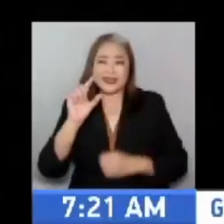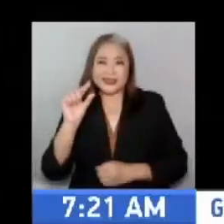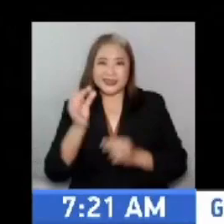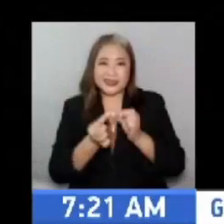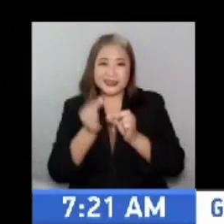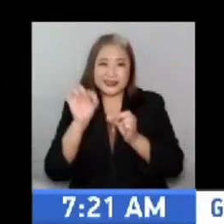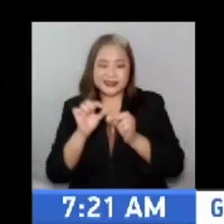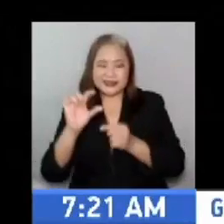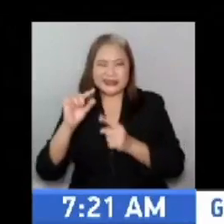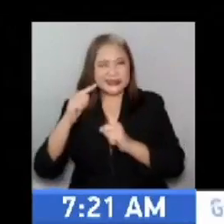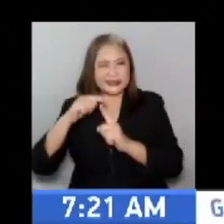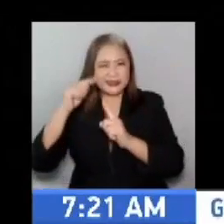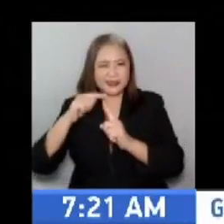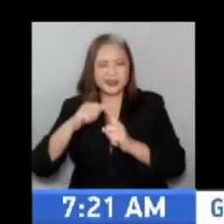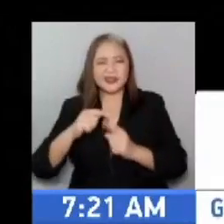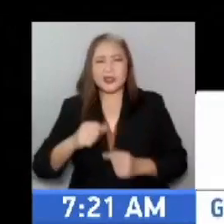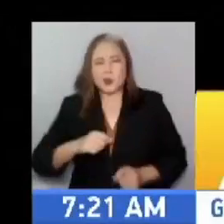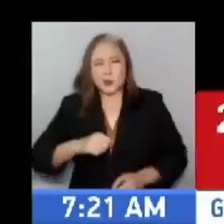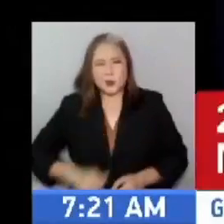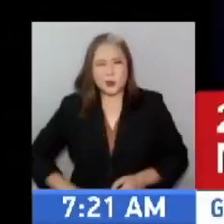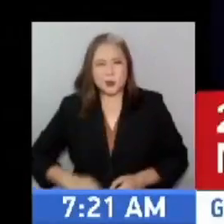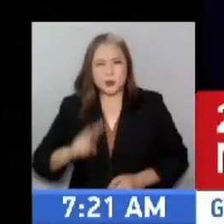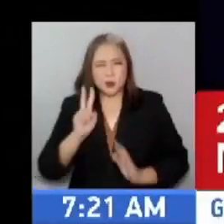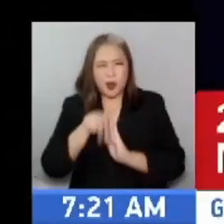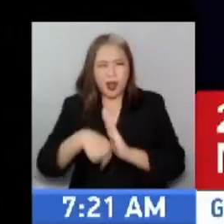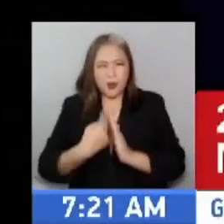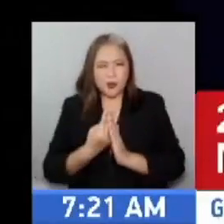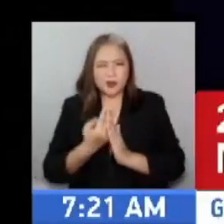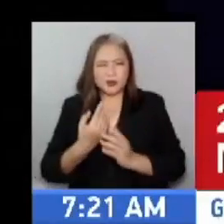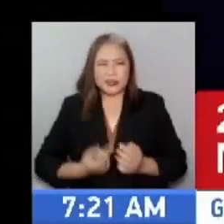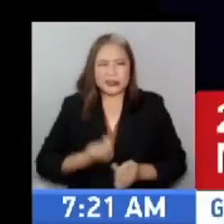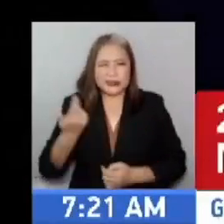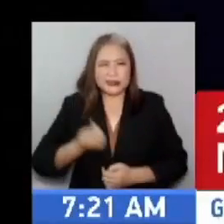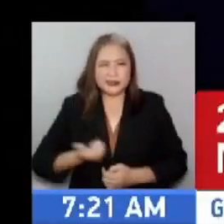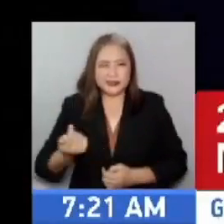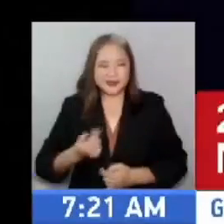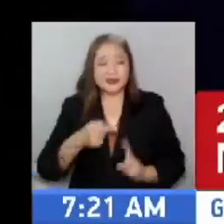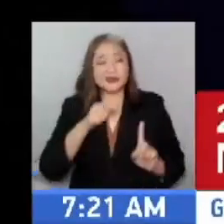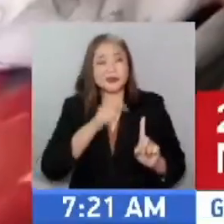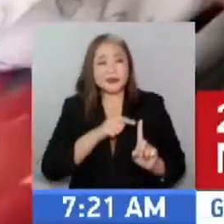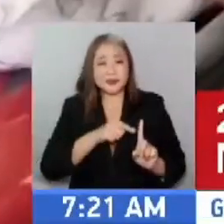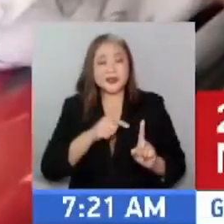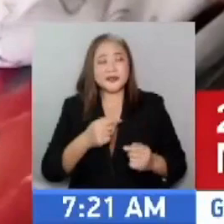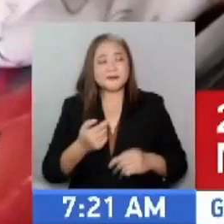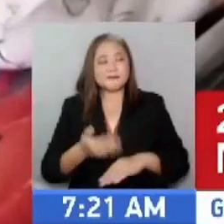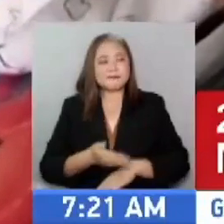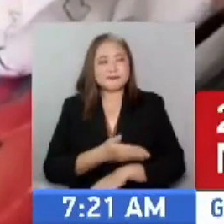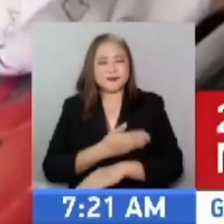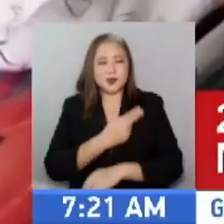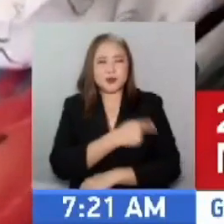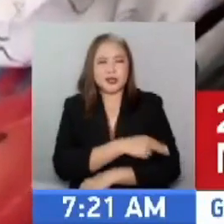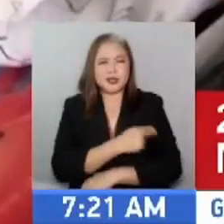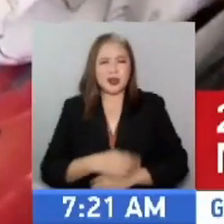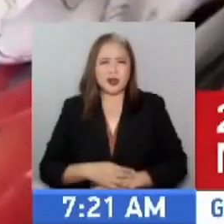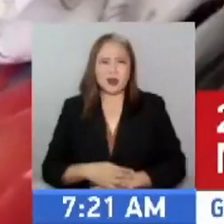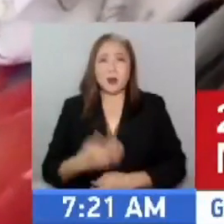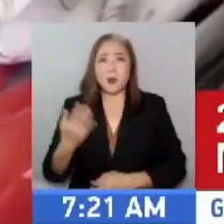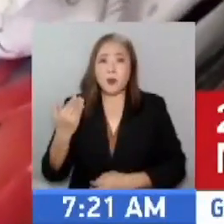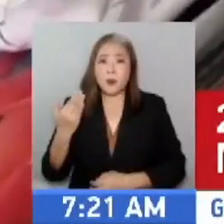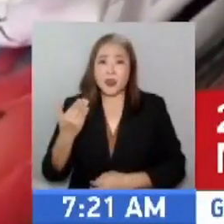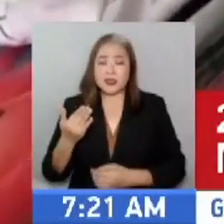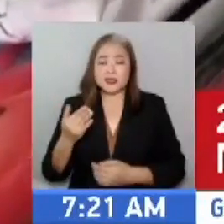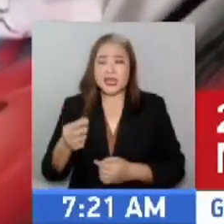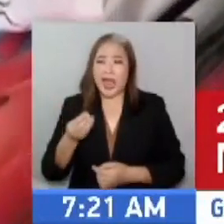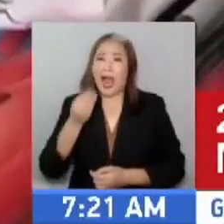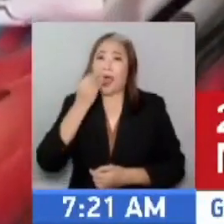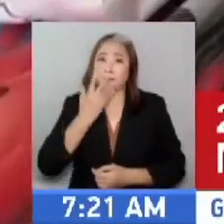ang mga karayom sa kanyang tiyan at bituka. Nagpapagaling na ang bata sa ospital. Base sa impormasyon, posibleng nakuha ng bata mga karayom